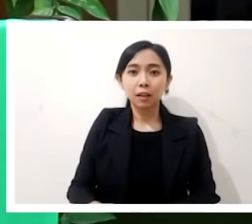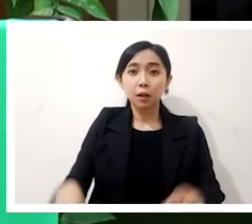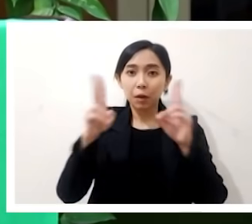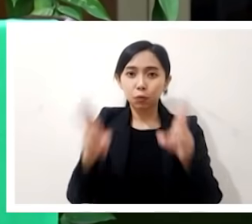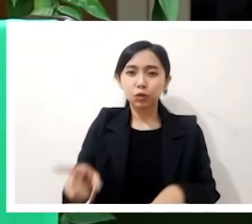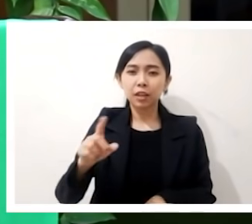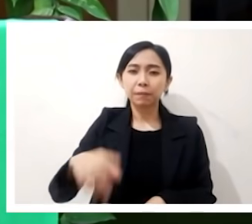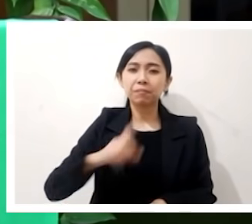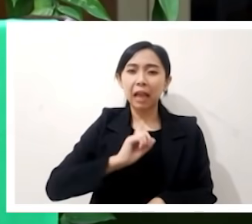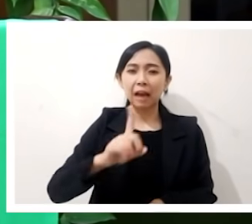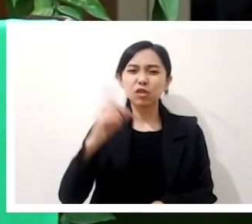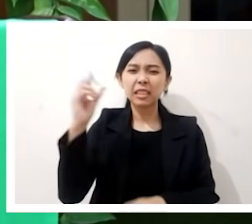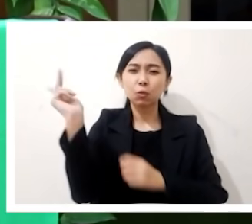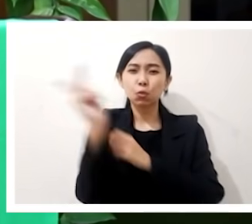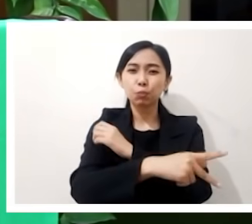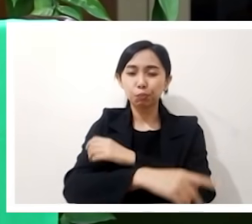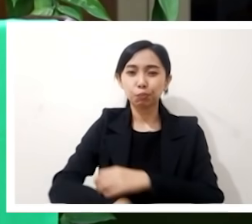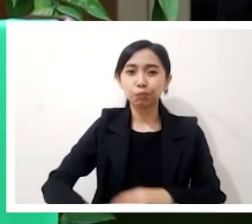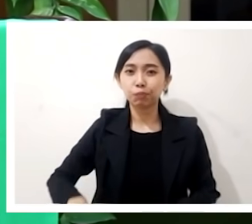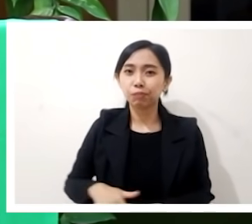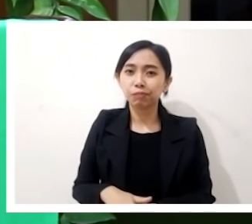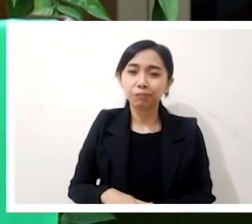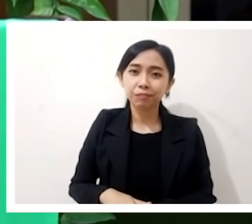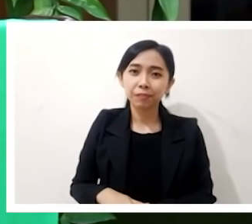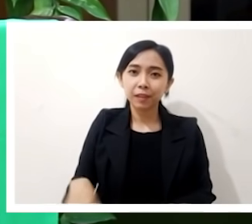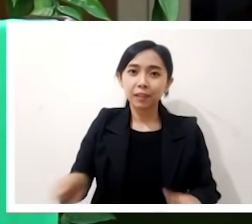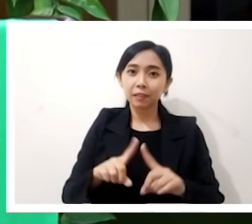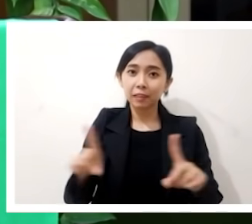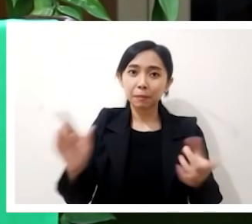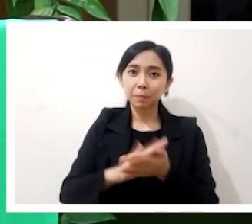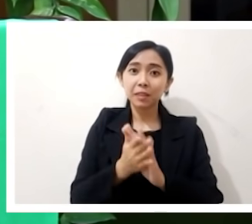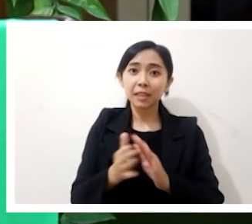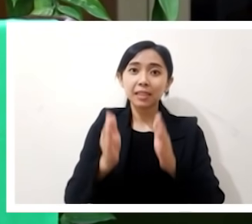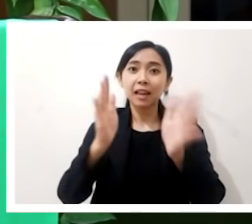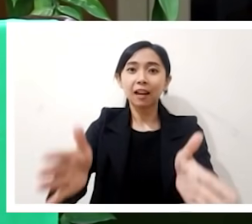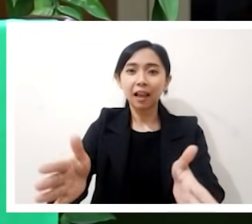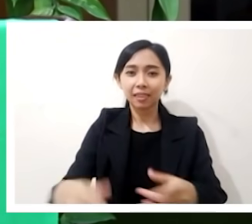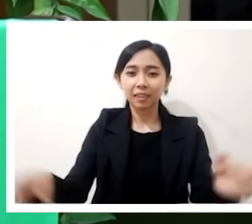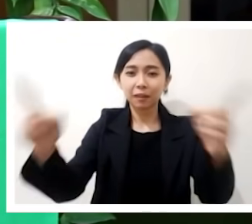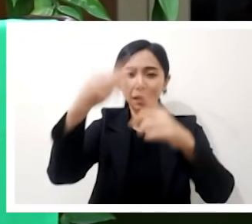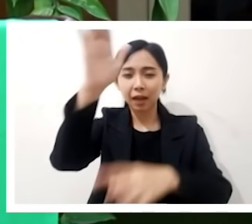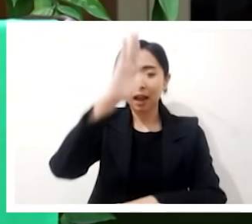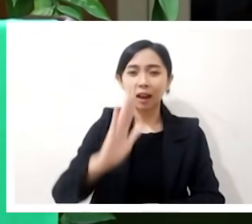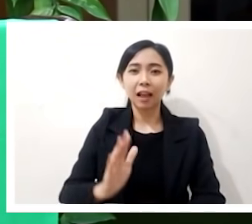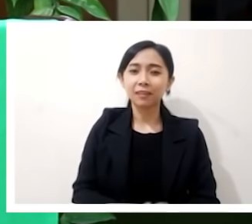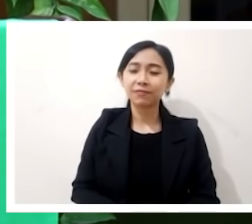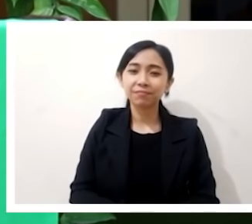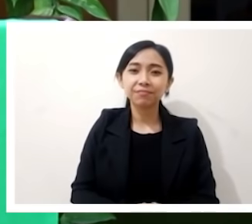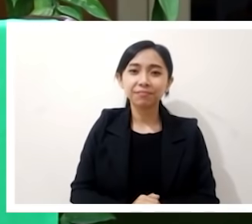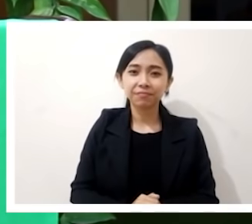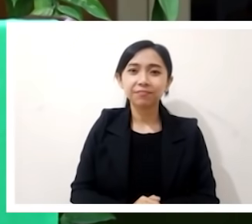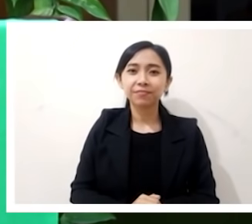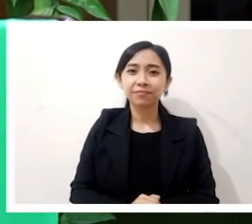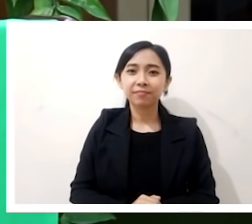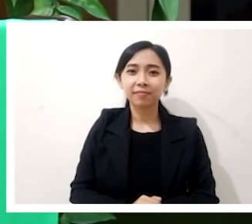dengan Allah dan kasih karunia-Nya yang membebaskan dari kutuk dosa itu. Dan